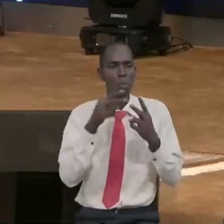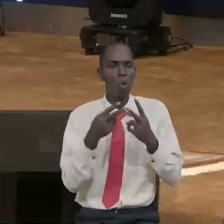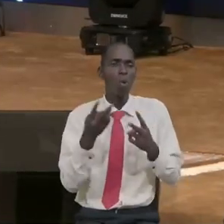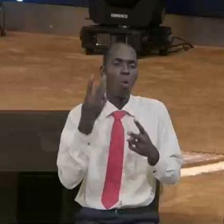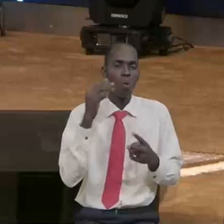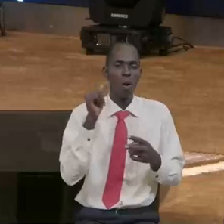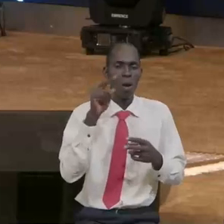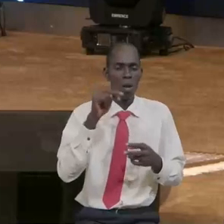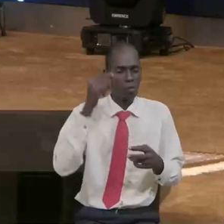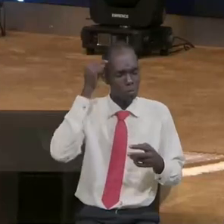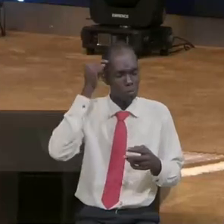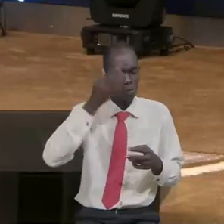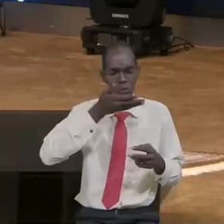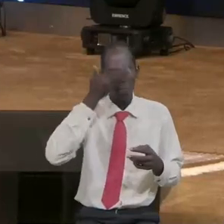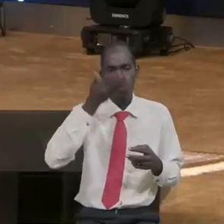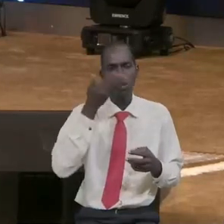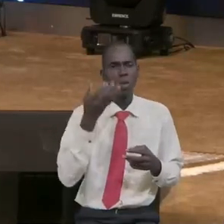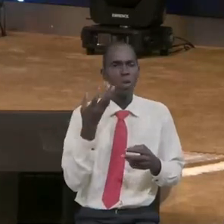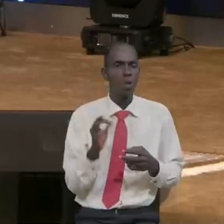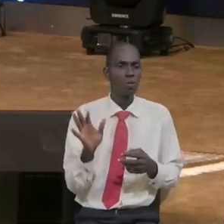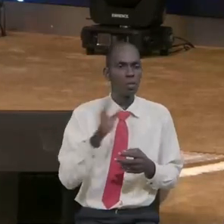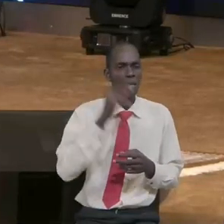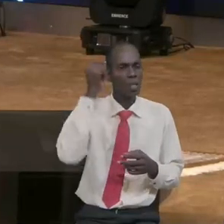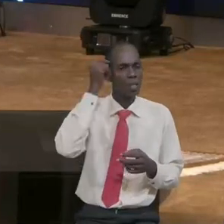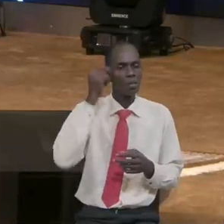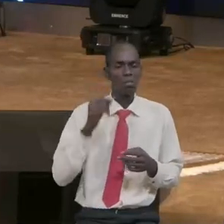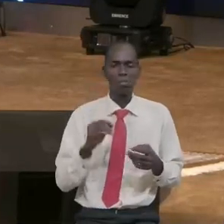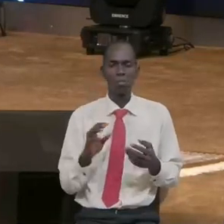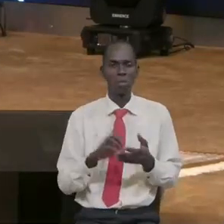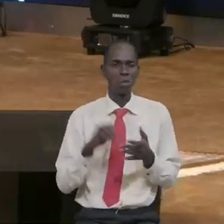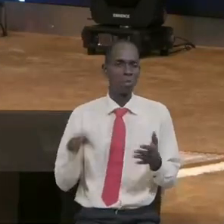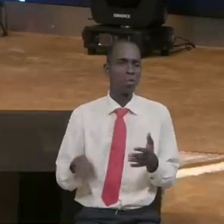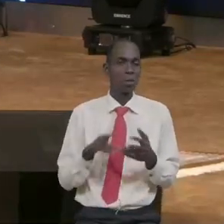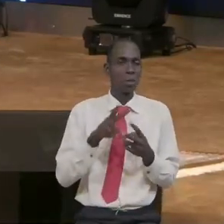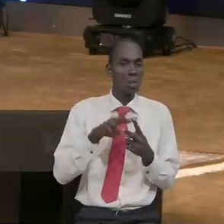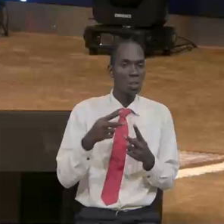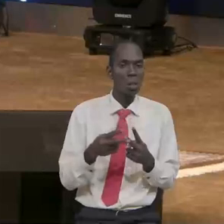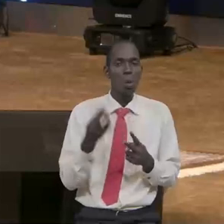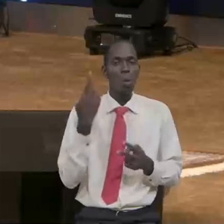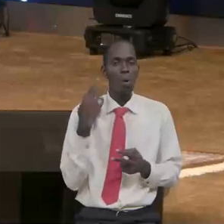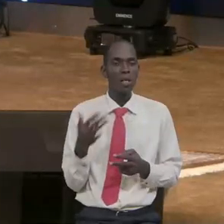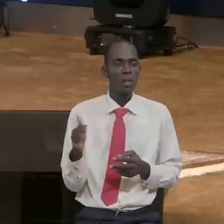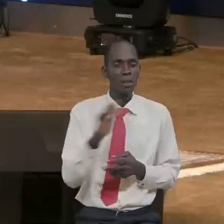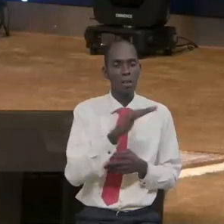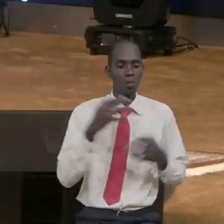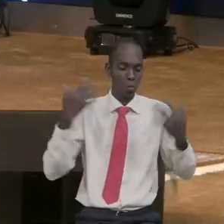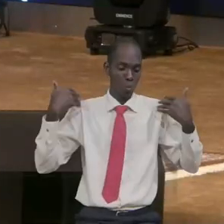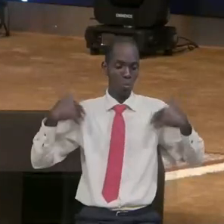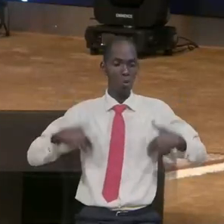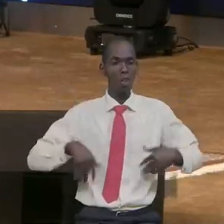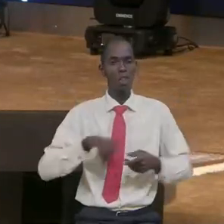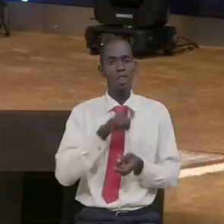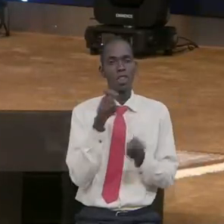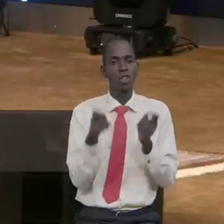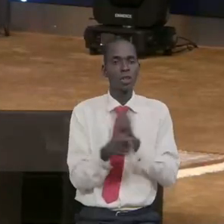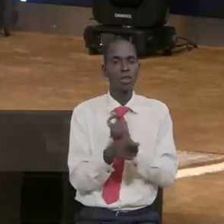que les cheveux de leur tête n'avaient pas été brûlés, que leur caleçon n'était